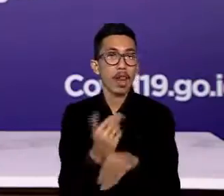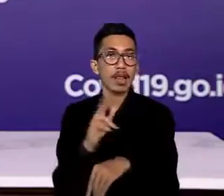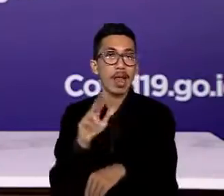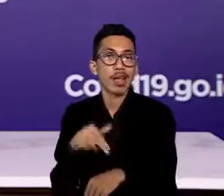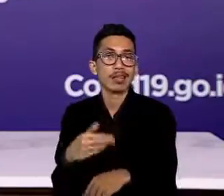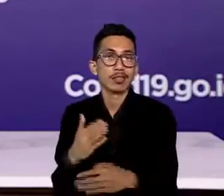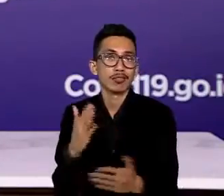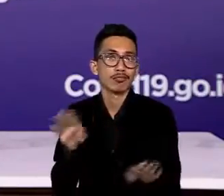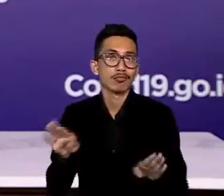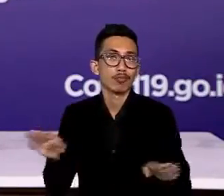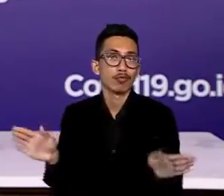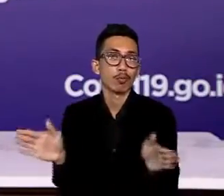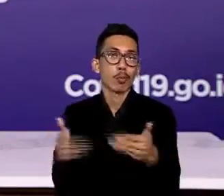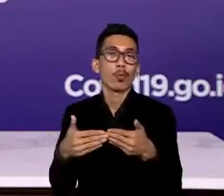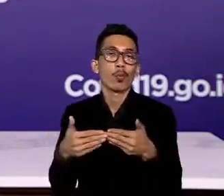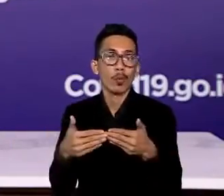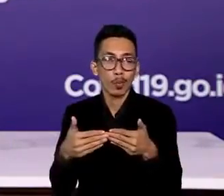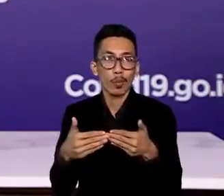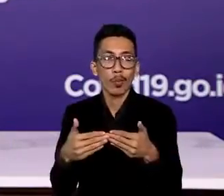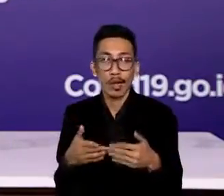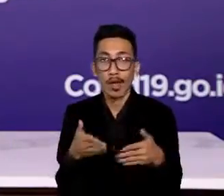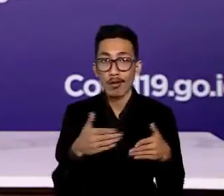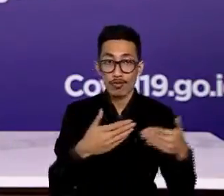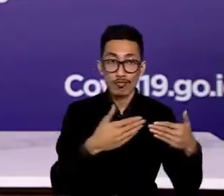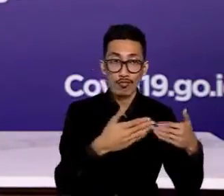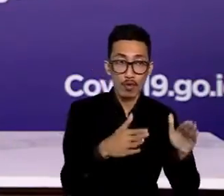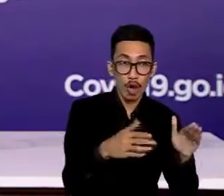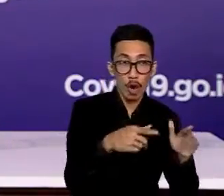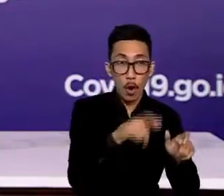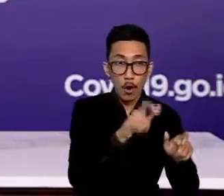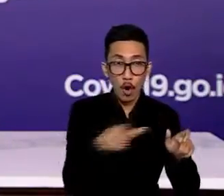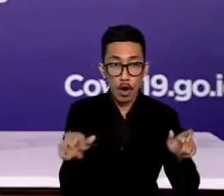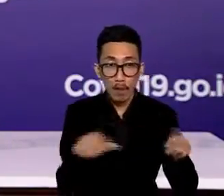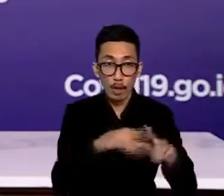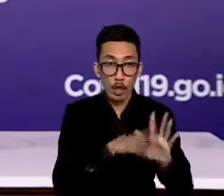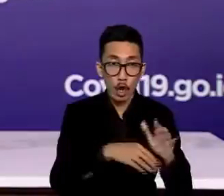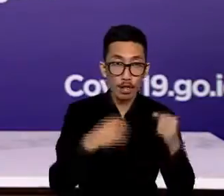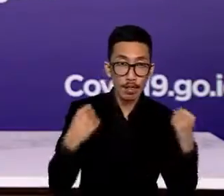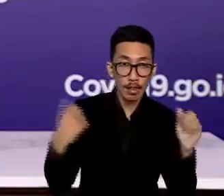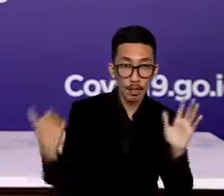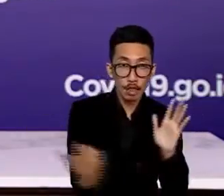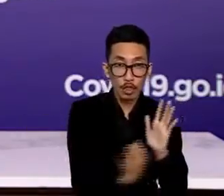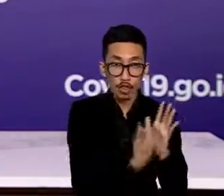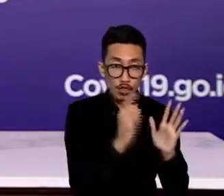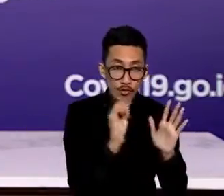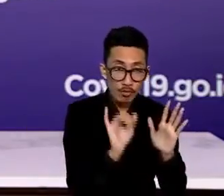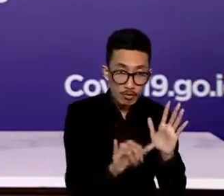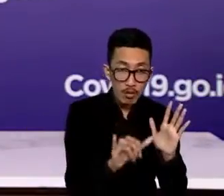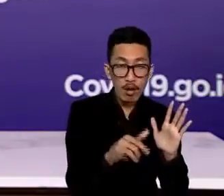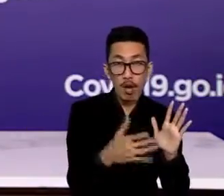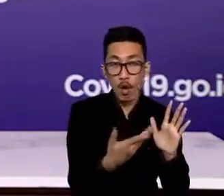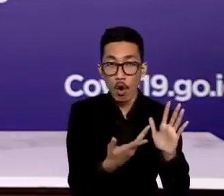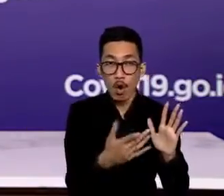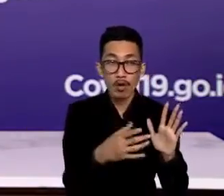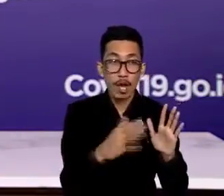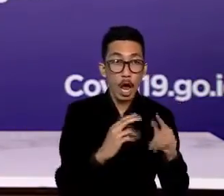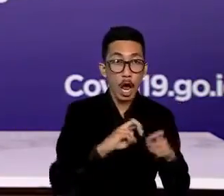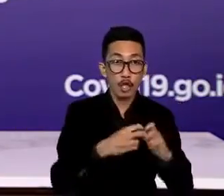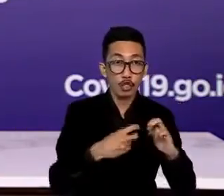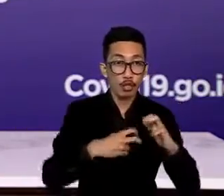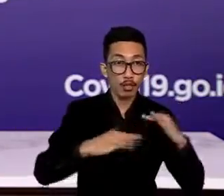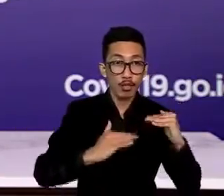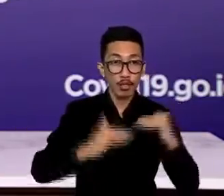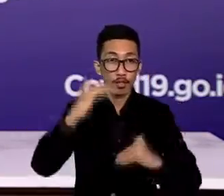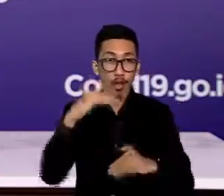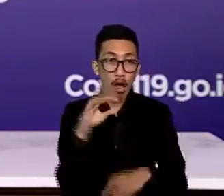namun jika sektor ini patuh protokol kesehatan dan terbukti tidak meningkatkan kasus bukan tidak mungkin kita